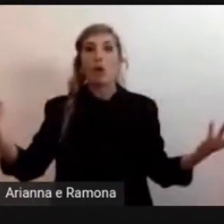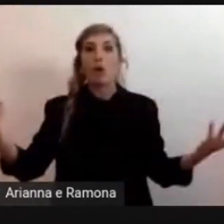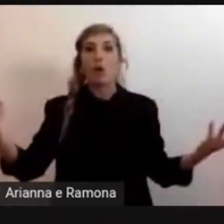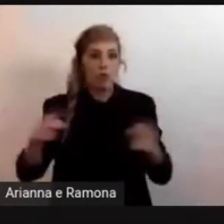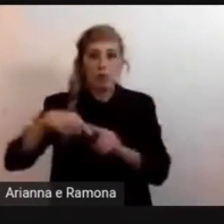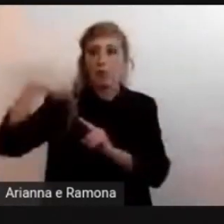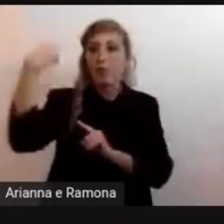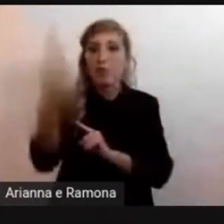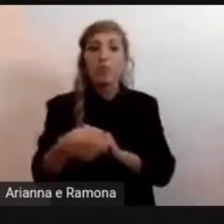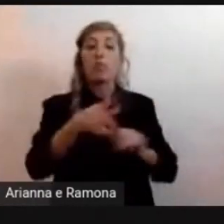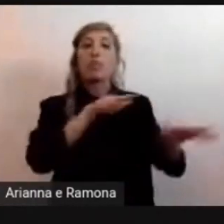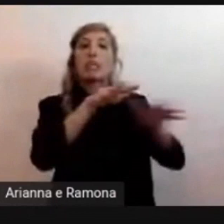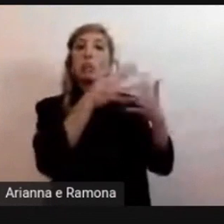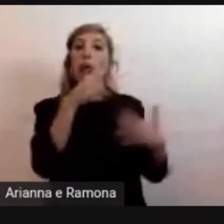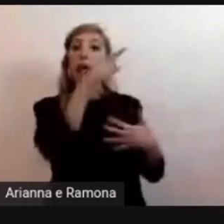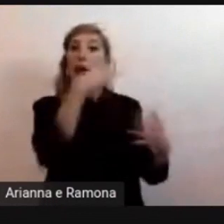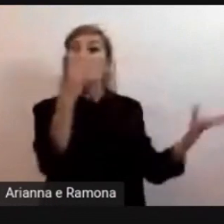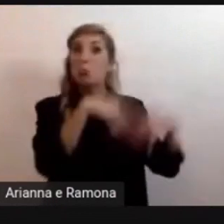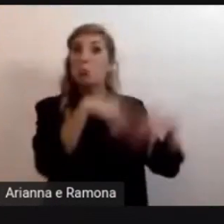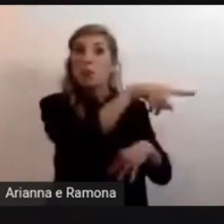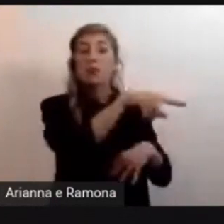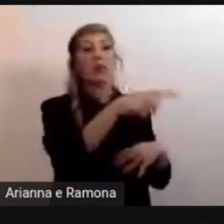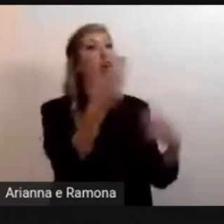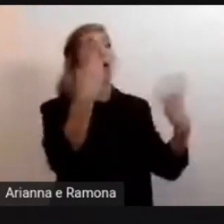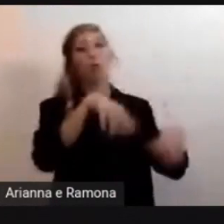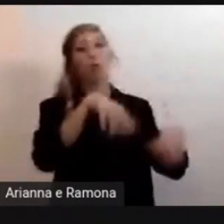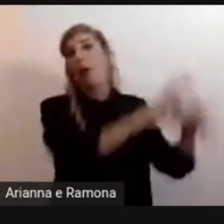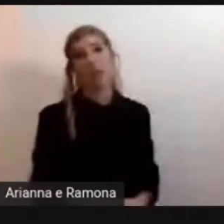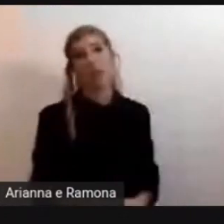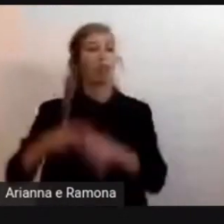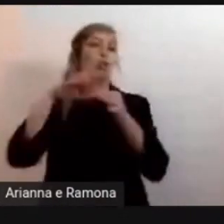spiegano si rifletterà ovviamente